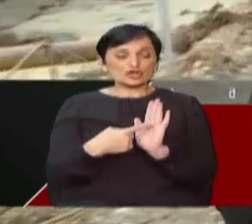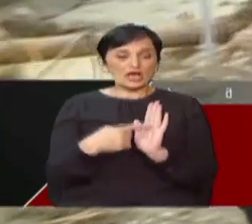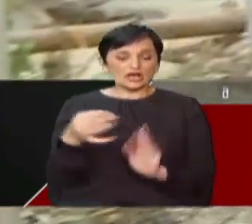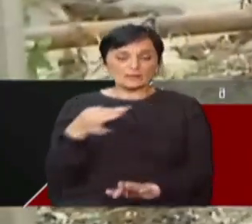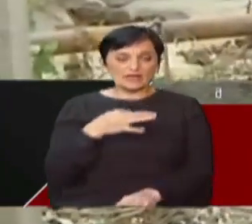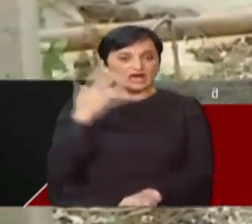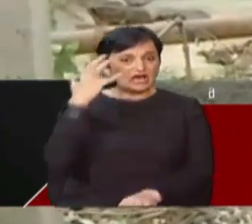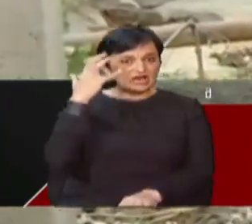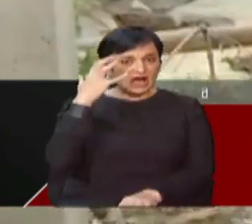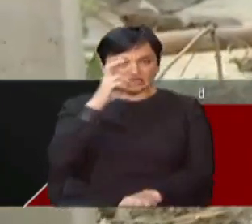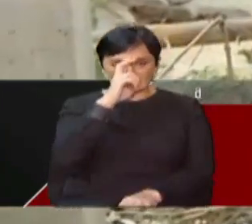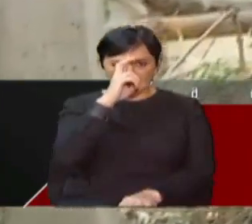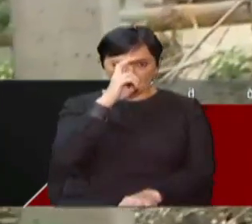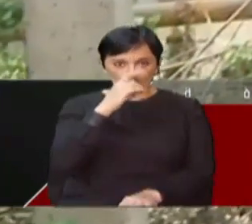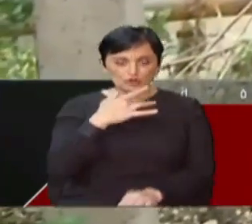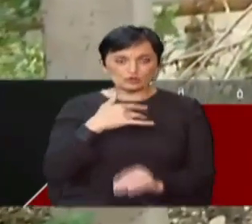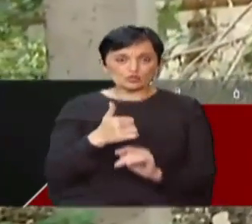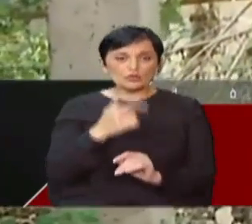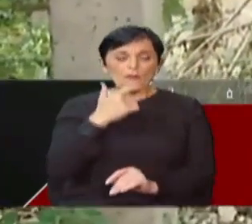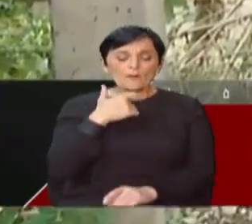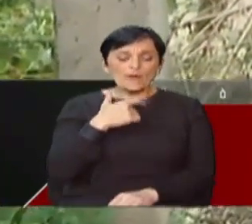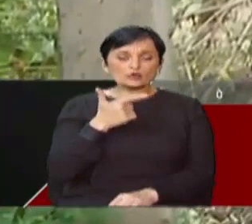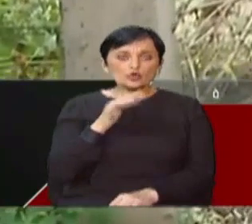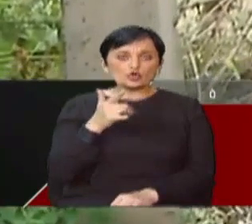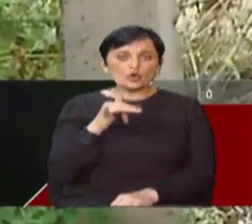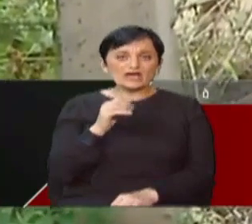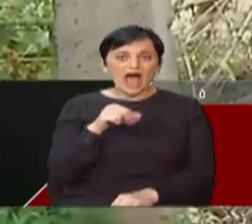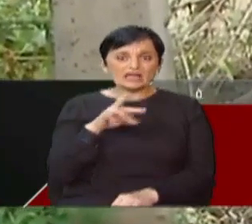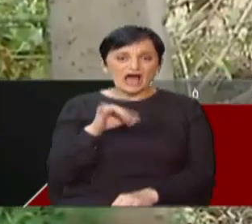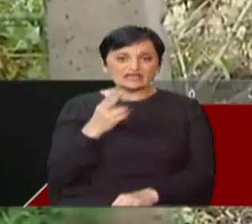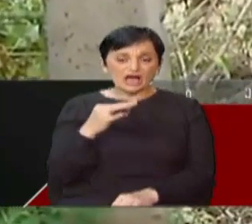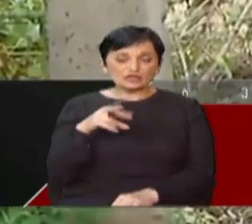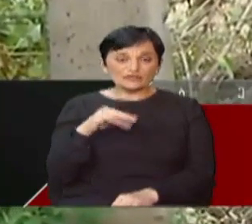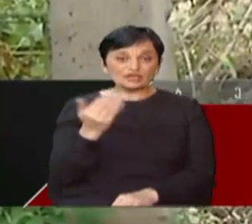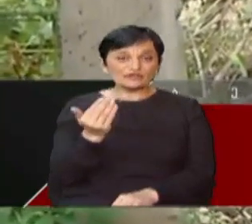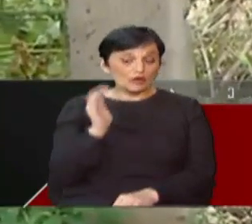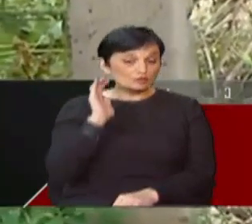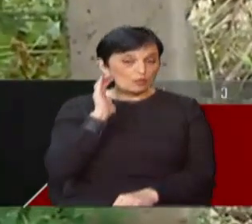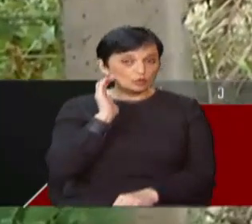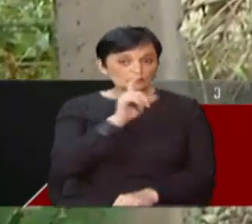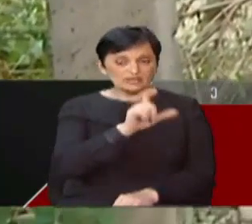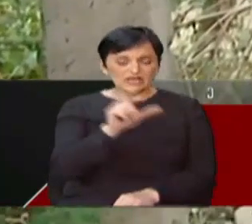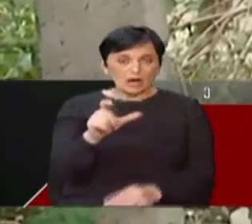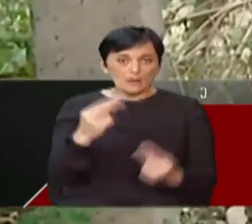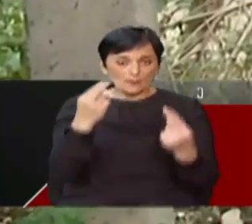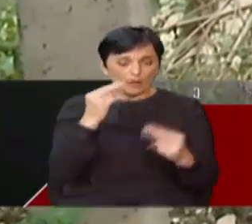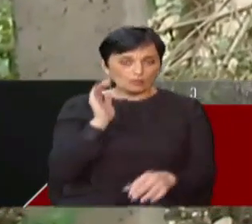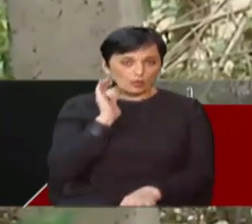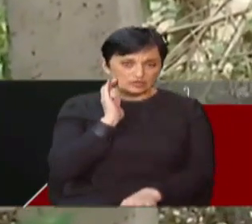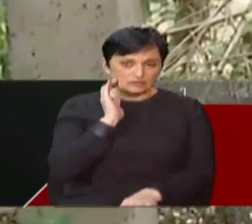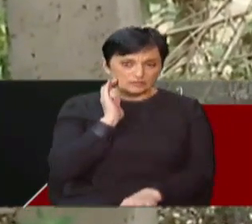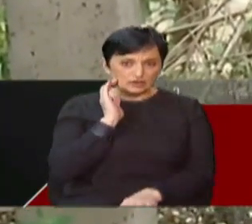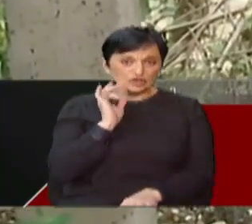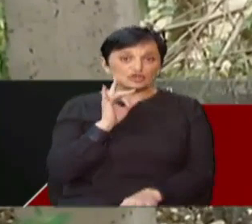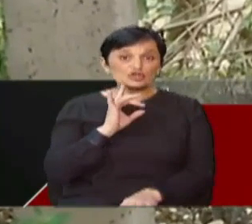პასუხობდა კახეთში სახელმწიფო რწმუნებული ბატონი გიორგი ალადაშვილი, როგორც თქვენ მოისმინეთ და მაყურებელმა მოისმინა.